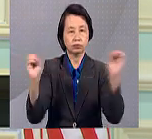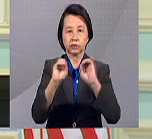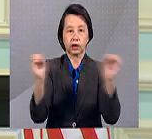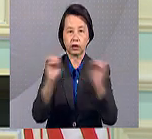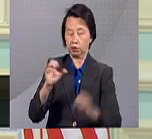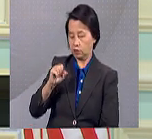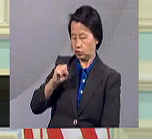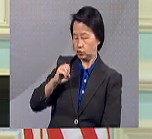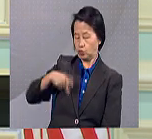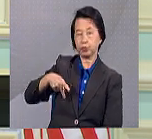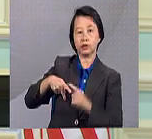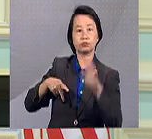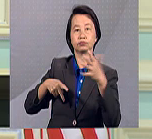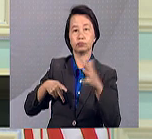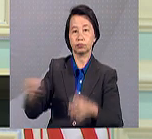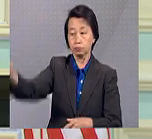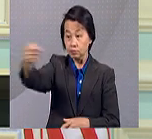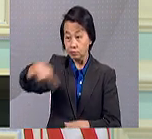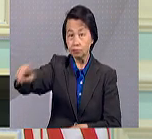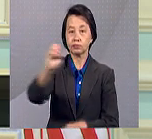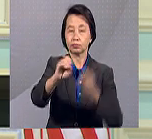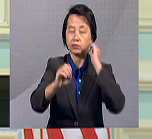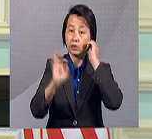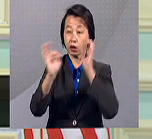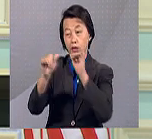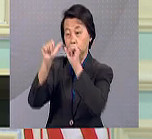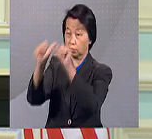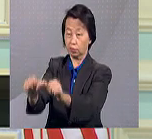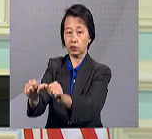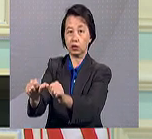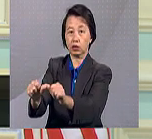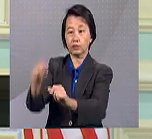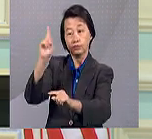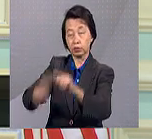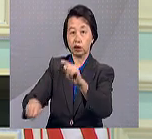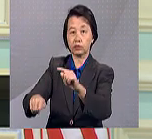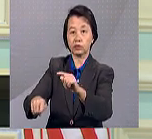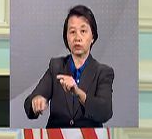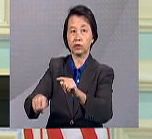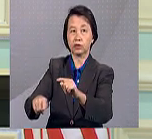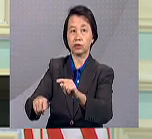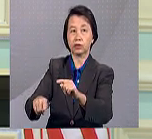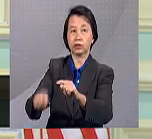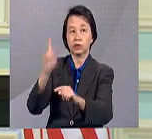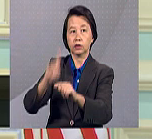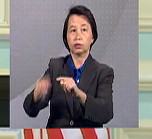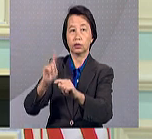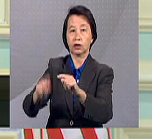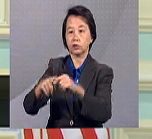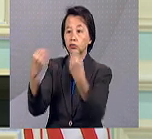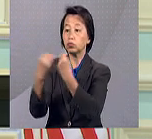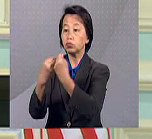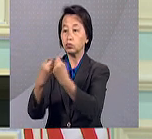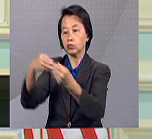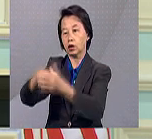lah kepada mereka. Kalau mereka tinggal tak boleh berapa jumlah